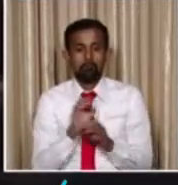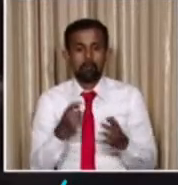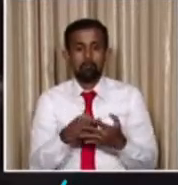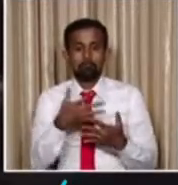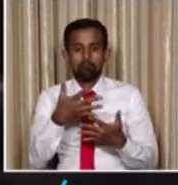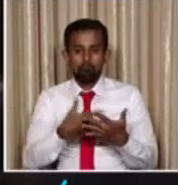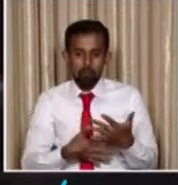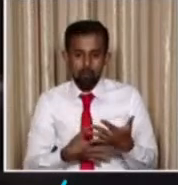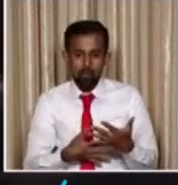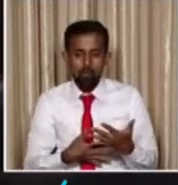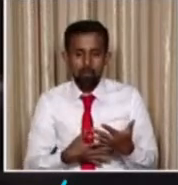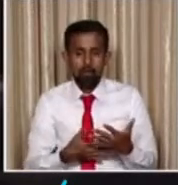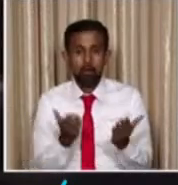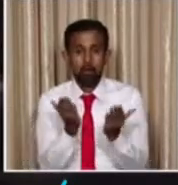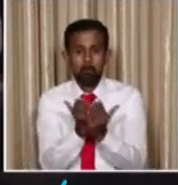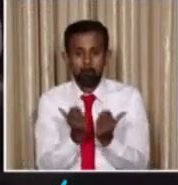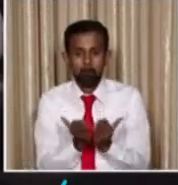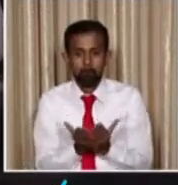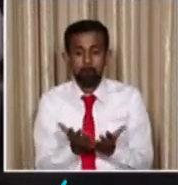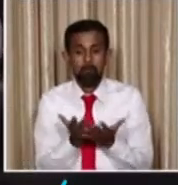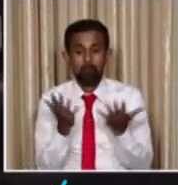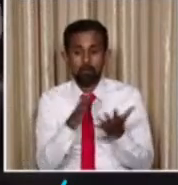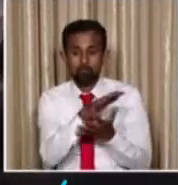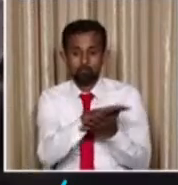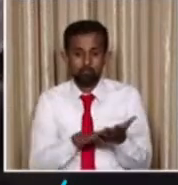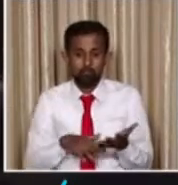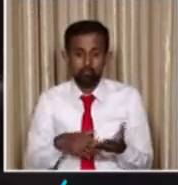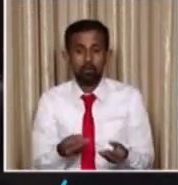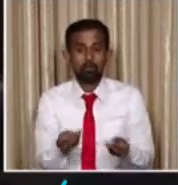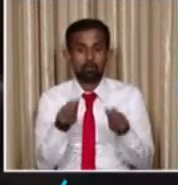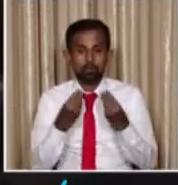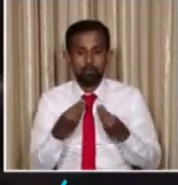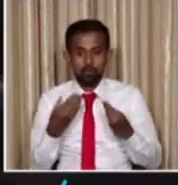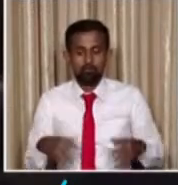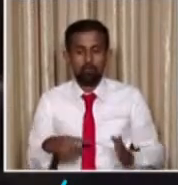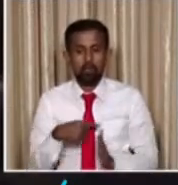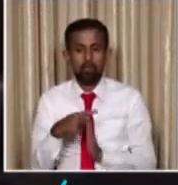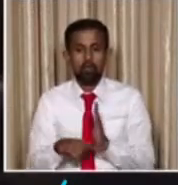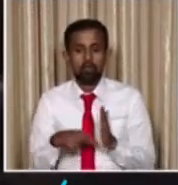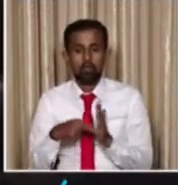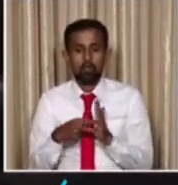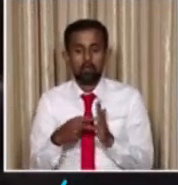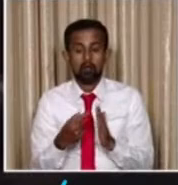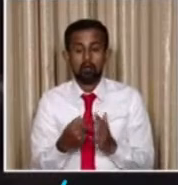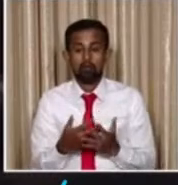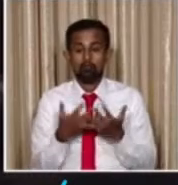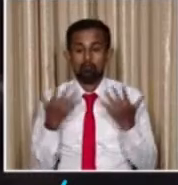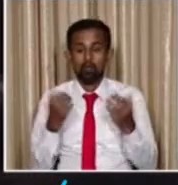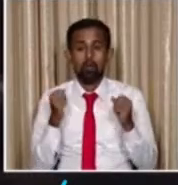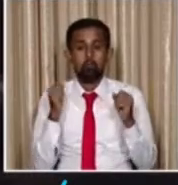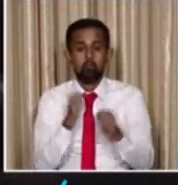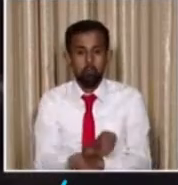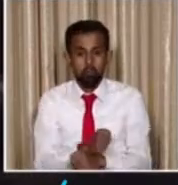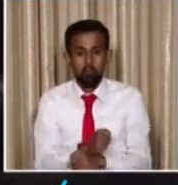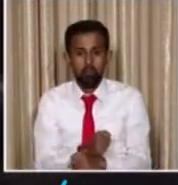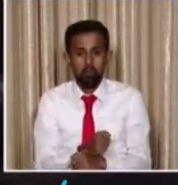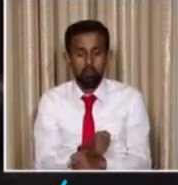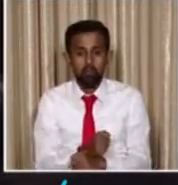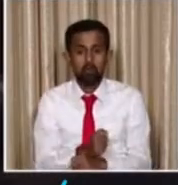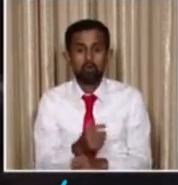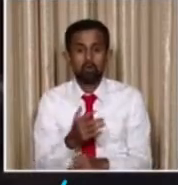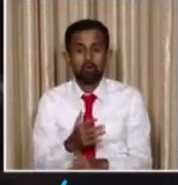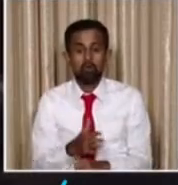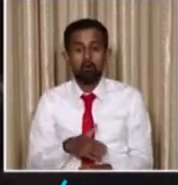වාර්තාවේ පිටු ගණනාවක් විස්තරාත්මක ඉදිරිපත් කළා තියෙන්නේ ලංකාවේ ආර්ථිකයේ මේසා විශාල බංකොලොත්භාවයකට කඩාවැටීමට ලක්